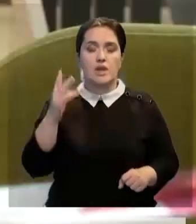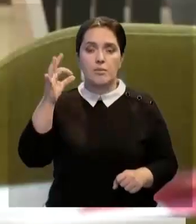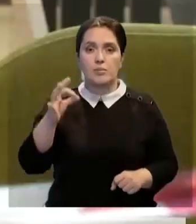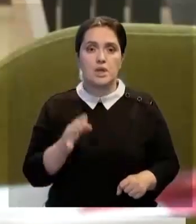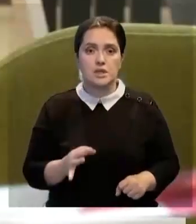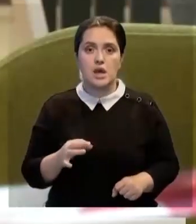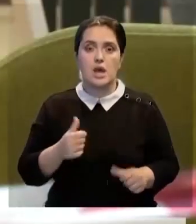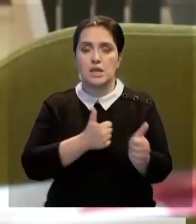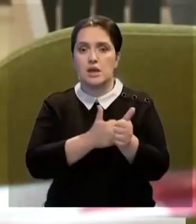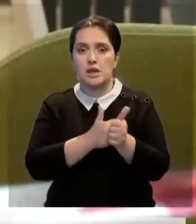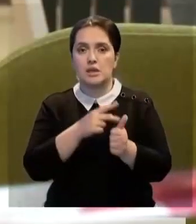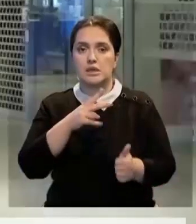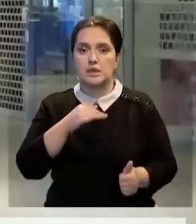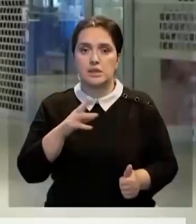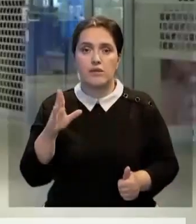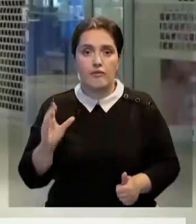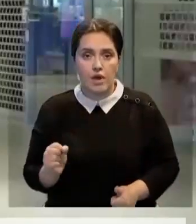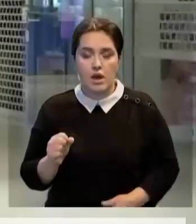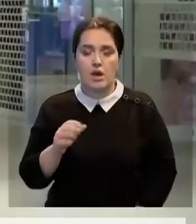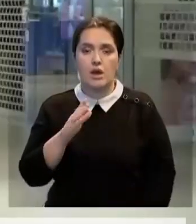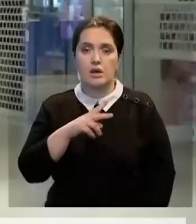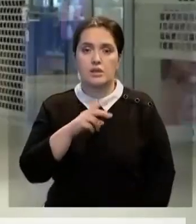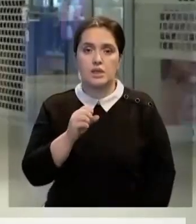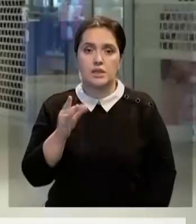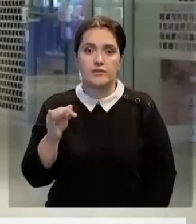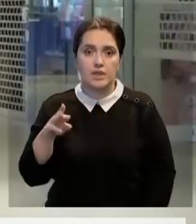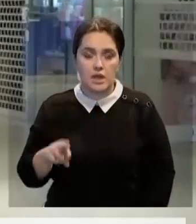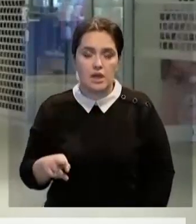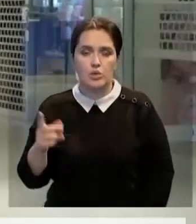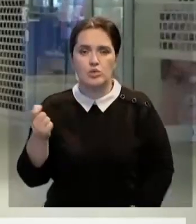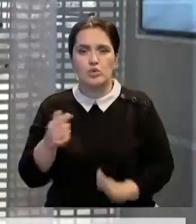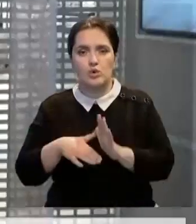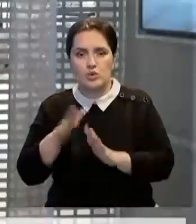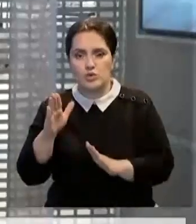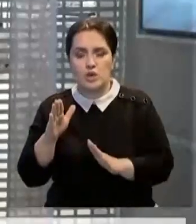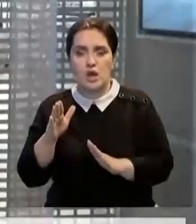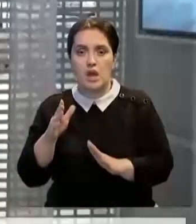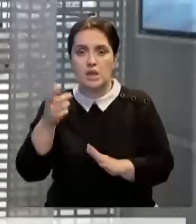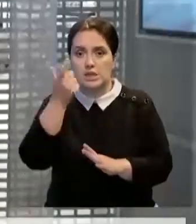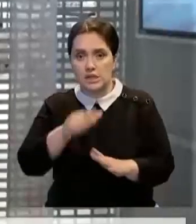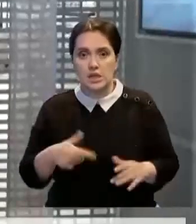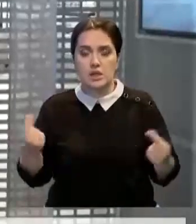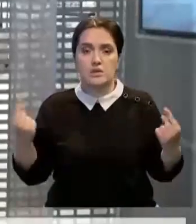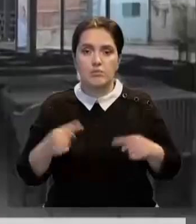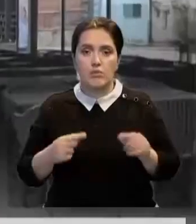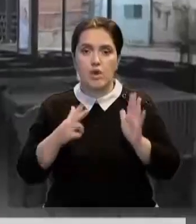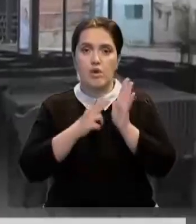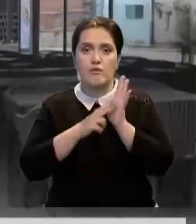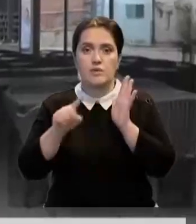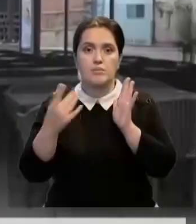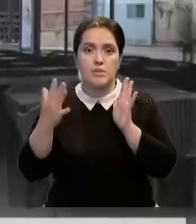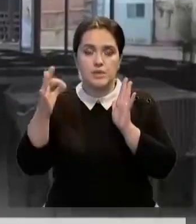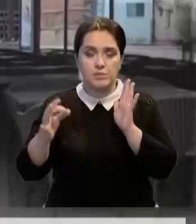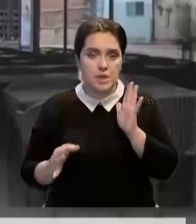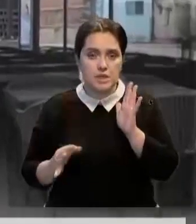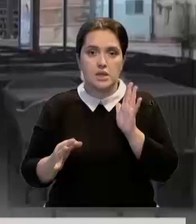ней следуют Литва и Латвия. Там ситуация лучше на несколько пунктов. Для сравнения, в Италии инфляция на уровне